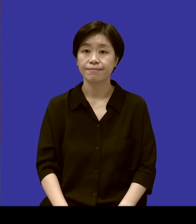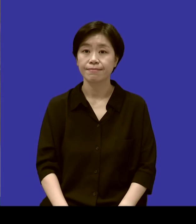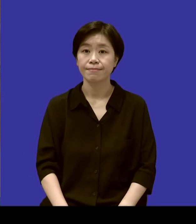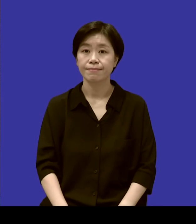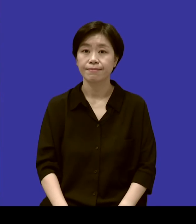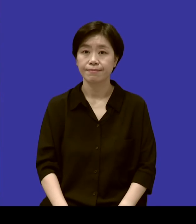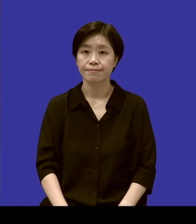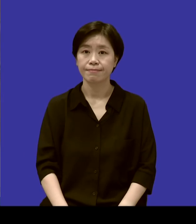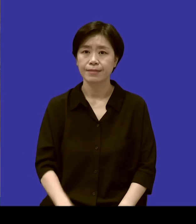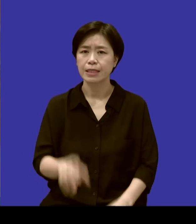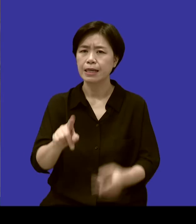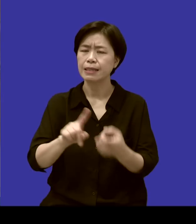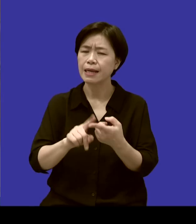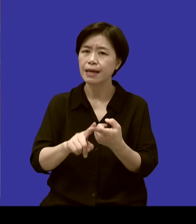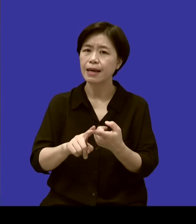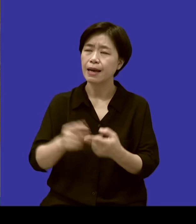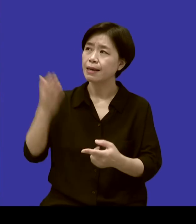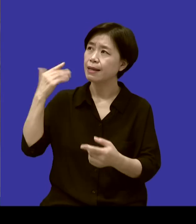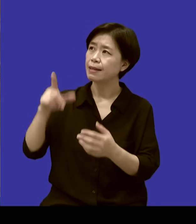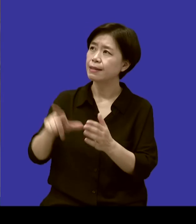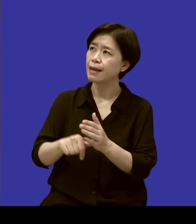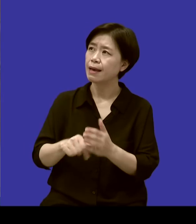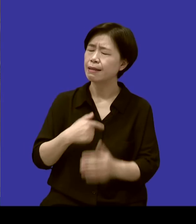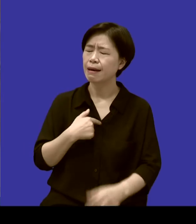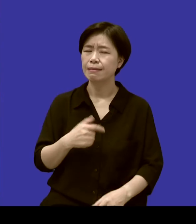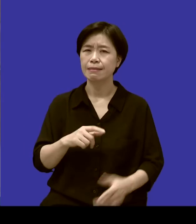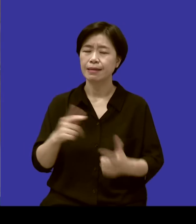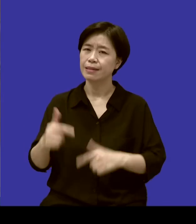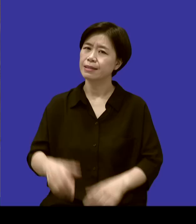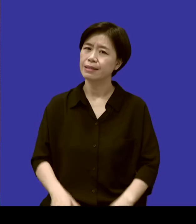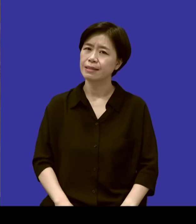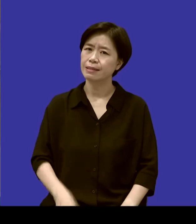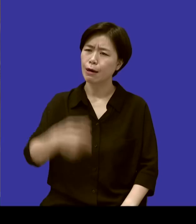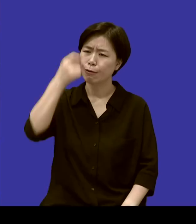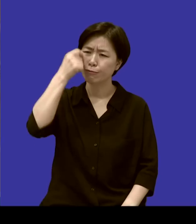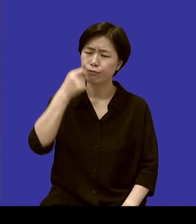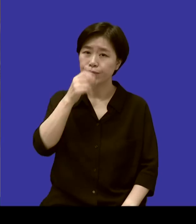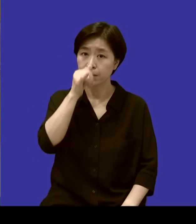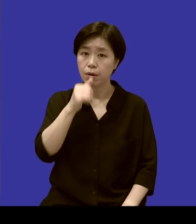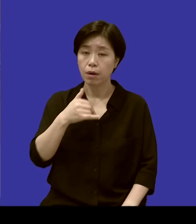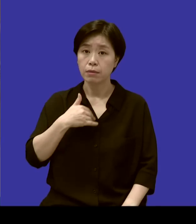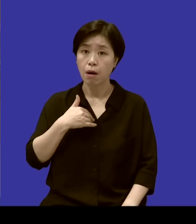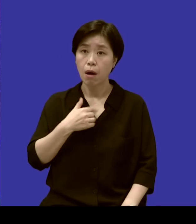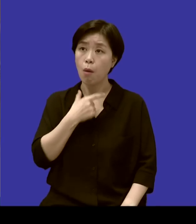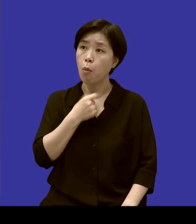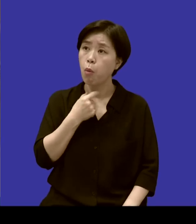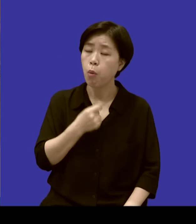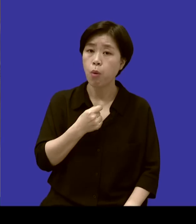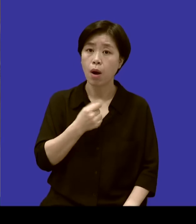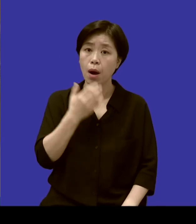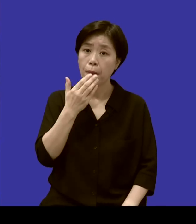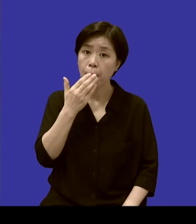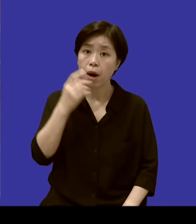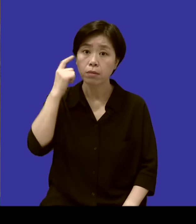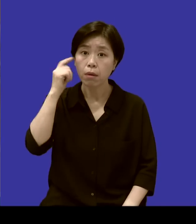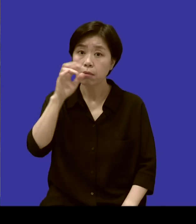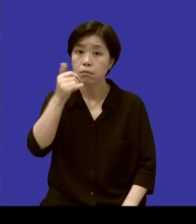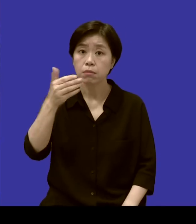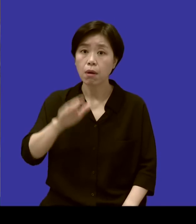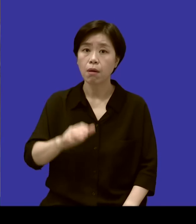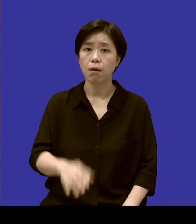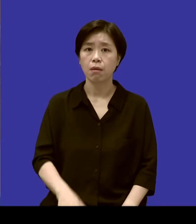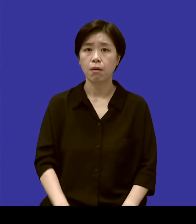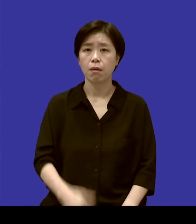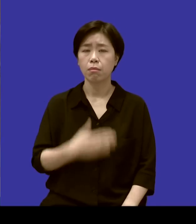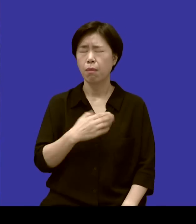또 서름이 있었어요. 예. 교회에서는 난 너무 하고 싶은데 내 처지가 안 오고 네. 정말 자기들끼리만 사역하고